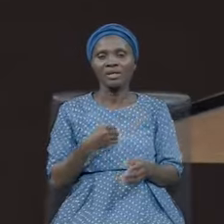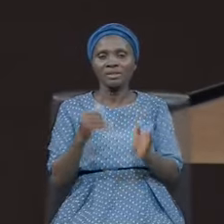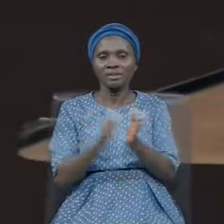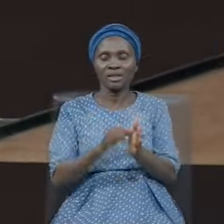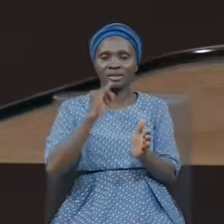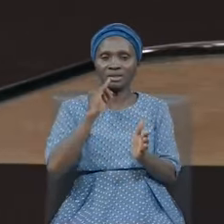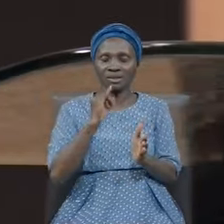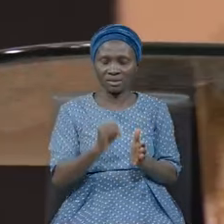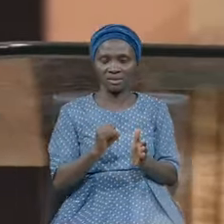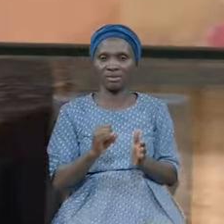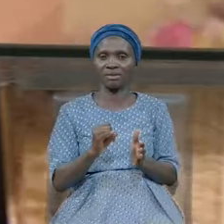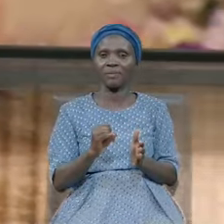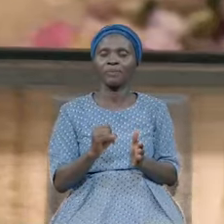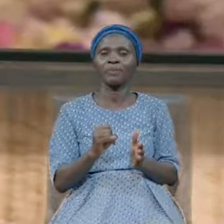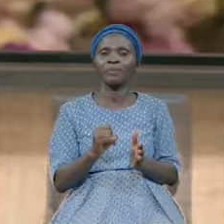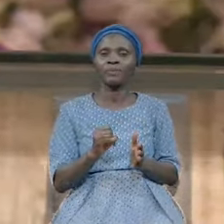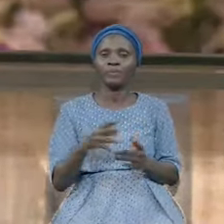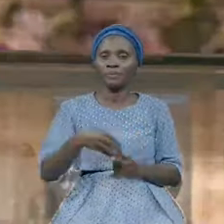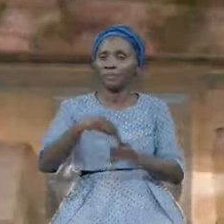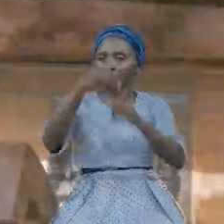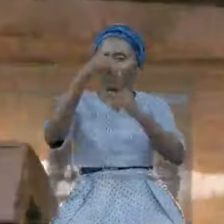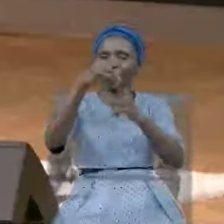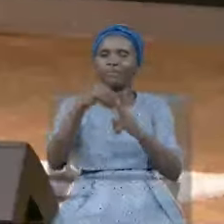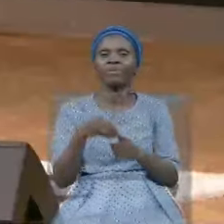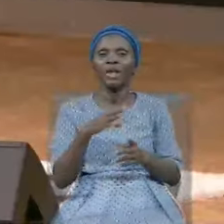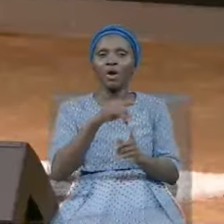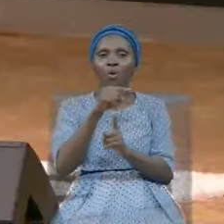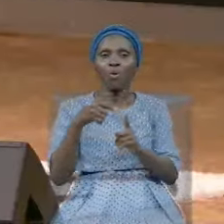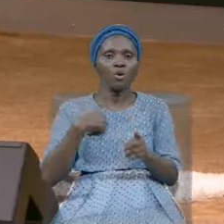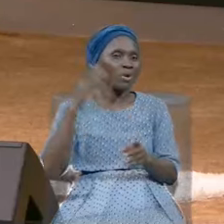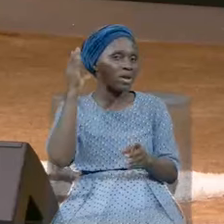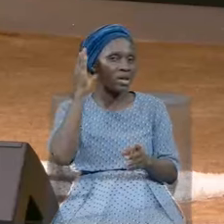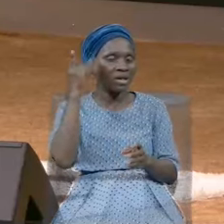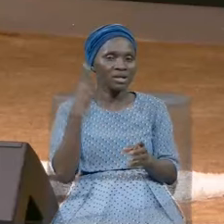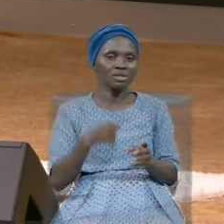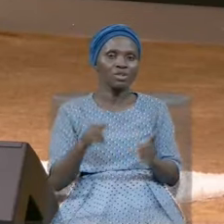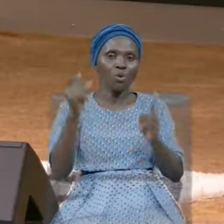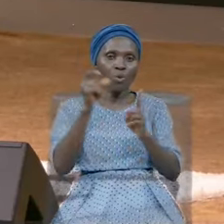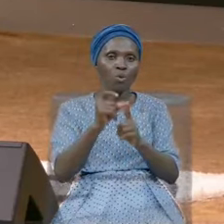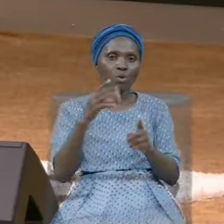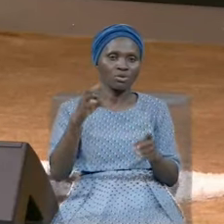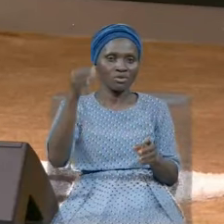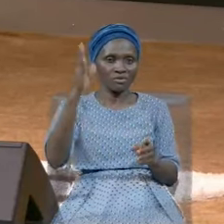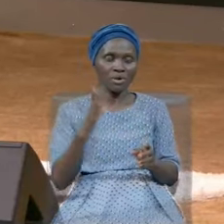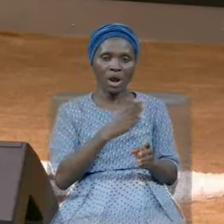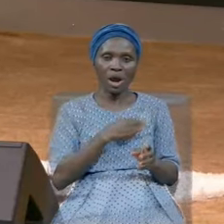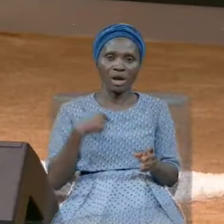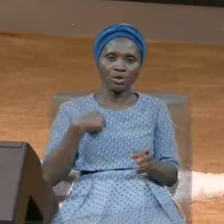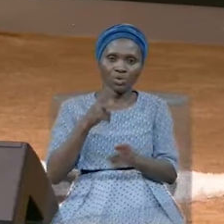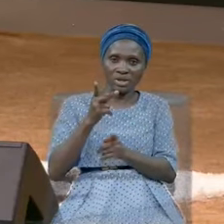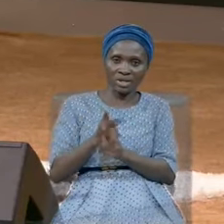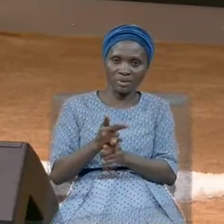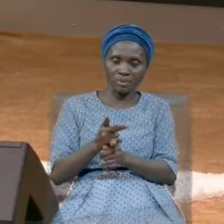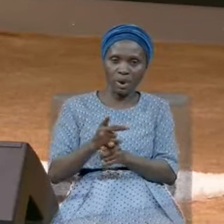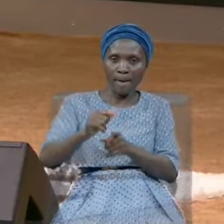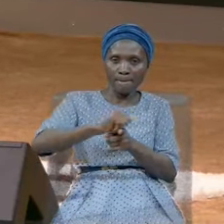ou ascendant. Lorsqu'on écoute la parole de Dieu et on obéit à la parole de Dieu, c'est bon,